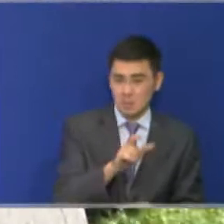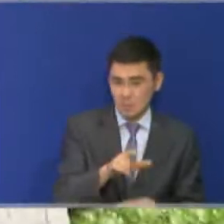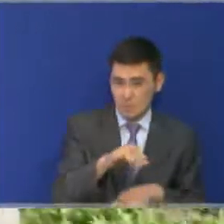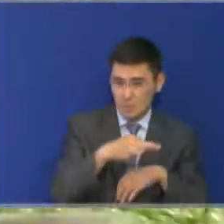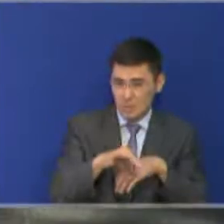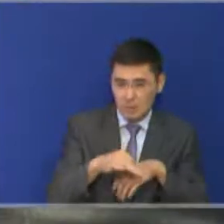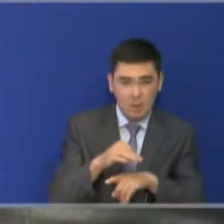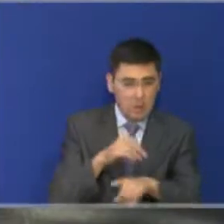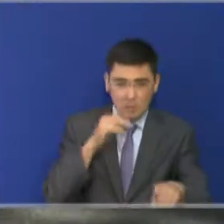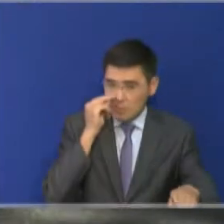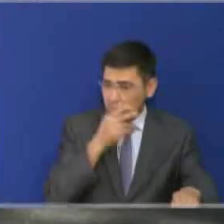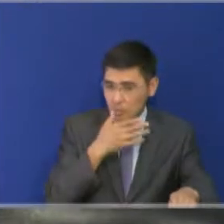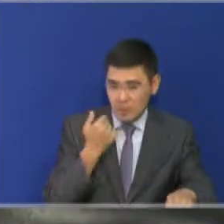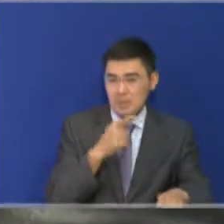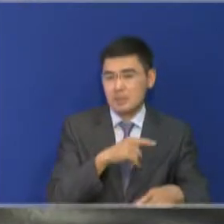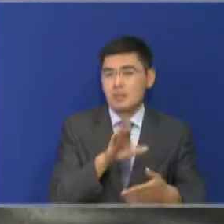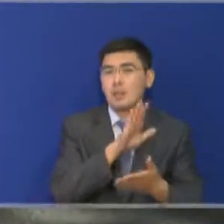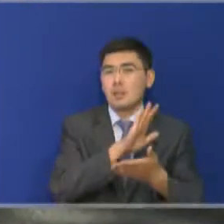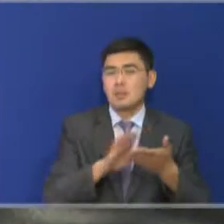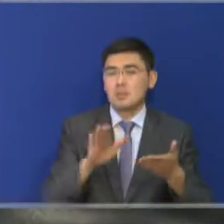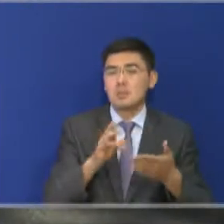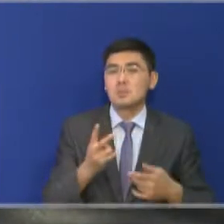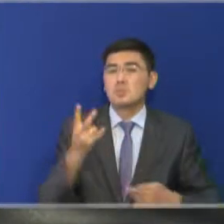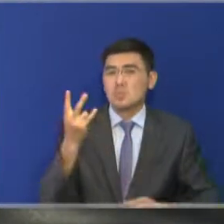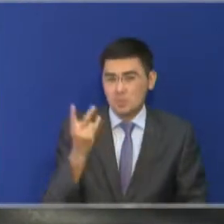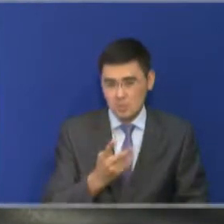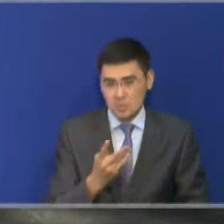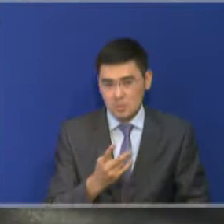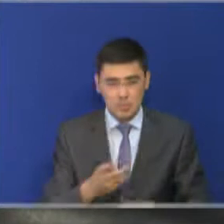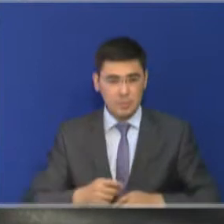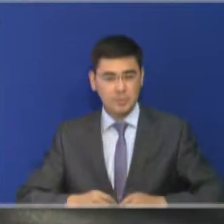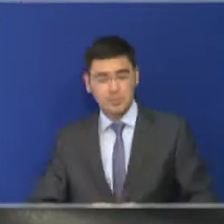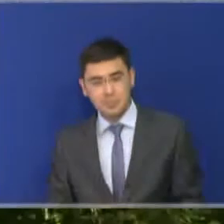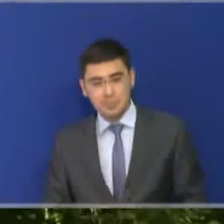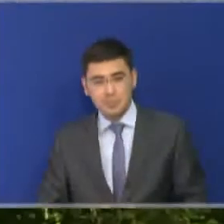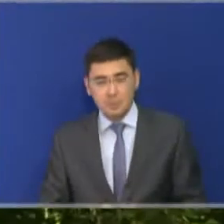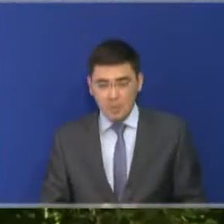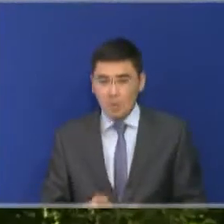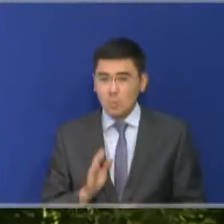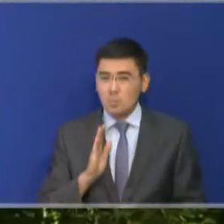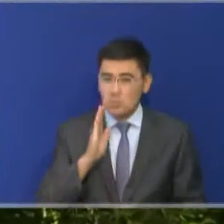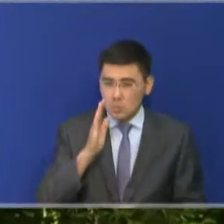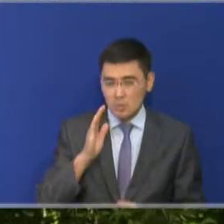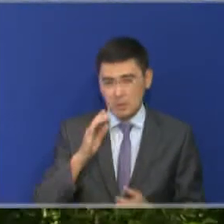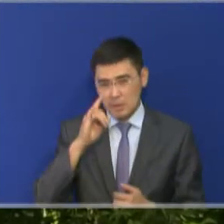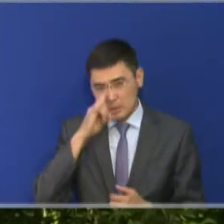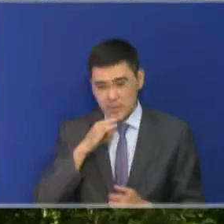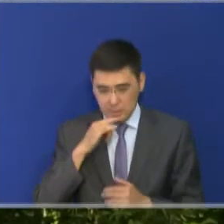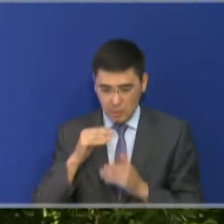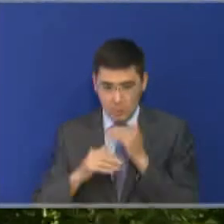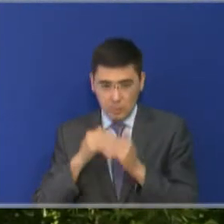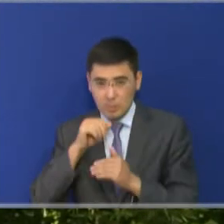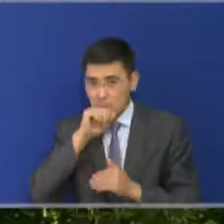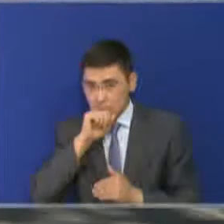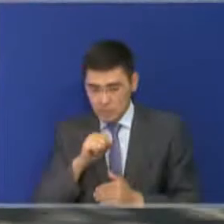жазықсыз жазаланғандардың әрқайсысын есте сақтау арқылы ғана кемел келешекке жол ашамыз. Болашақтың берік негізі тәуелсіздіктен